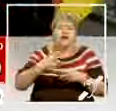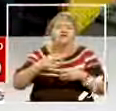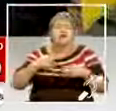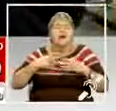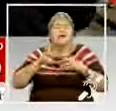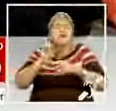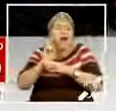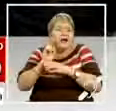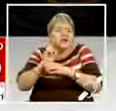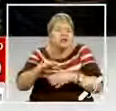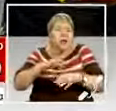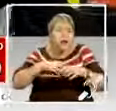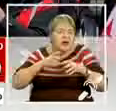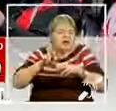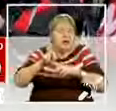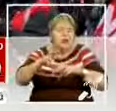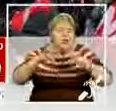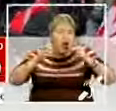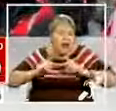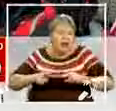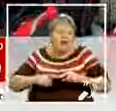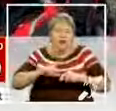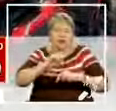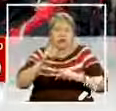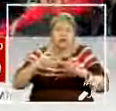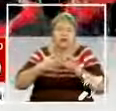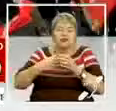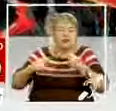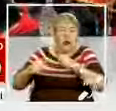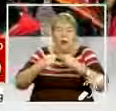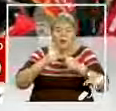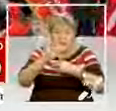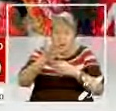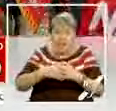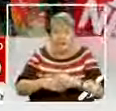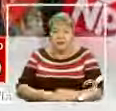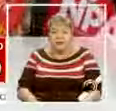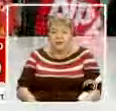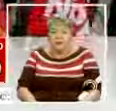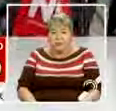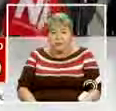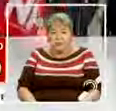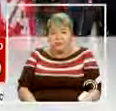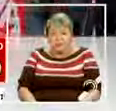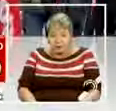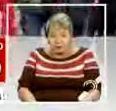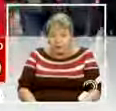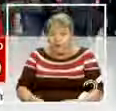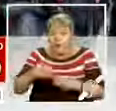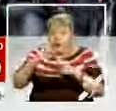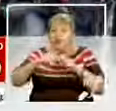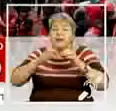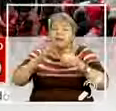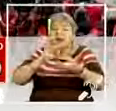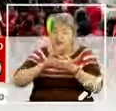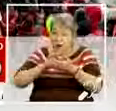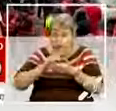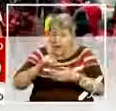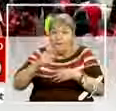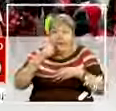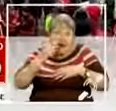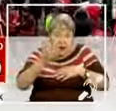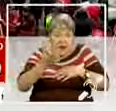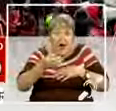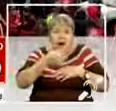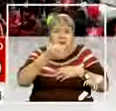asigură desfășurarea pașnică a manifestațiilor și evitarea oricărei forme de violență ultimele sondaje de opinie arată că